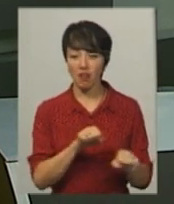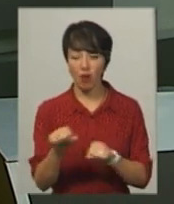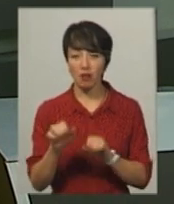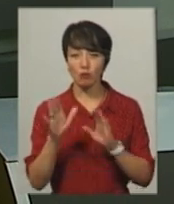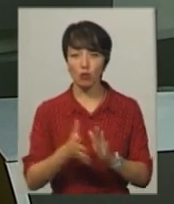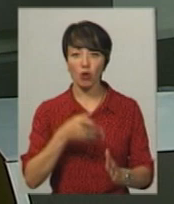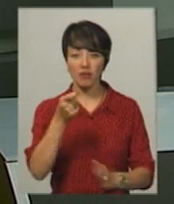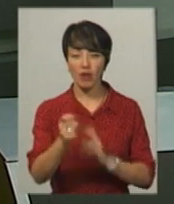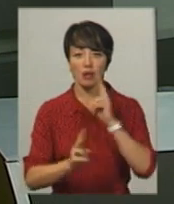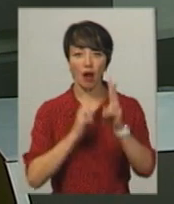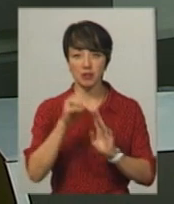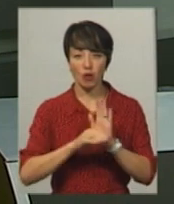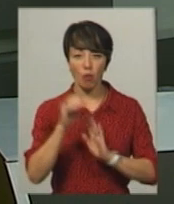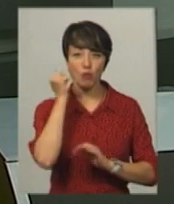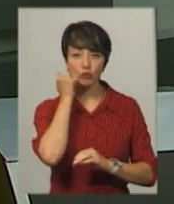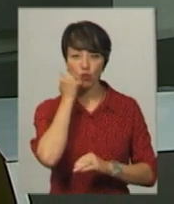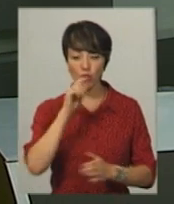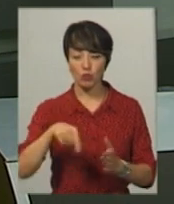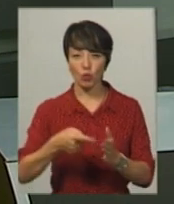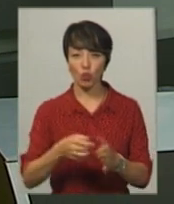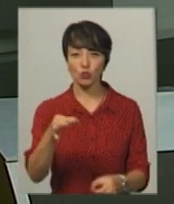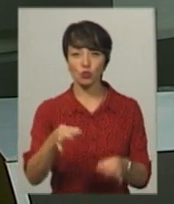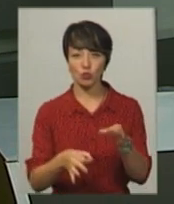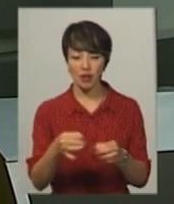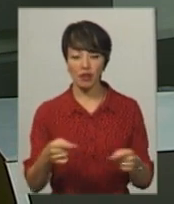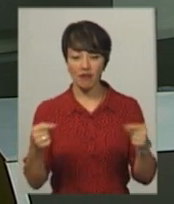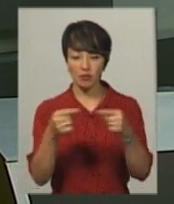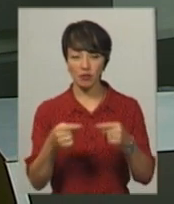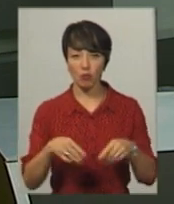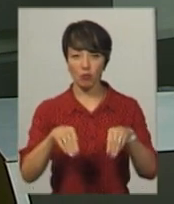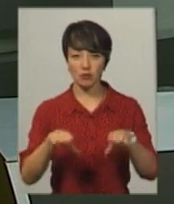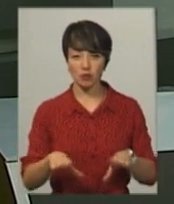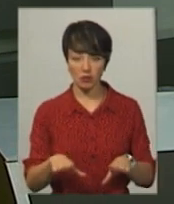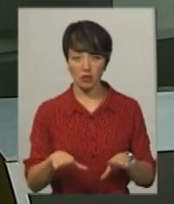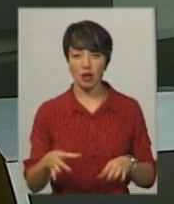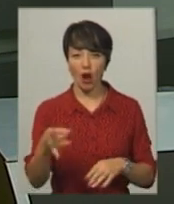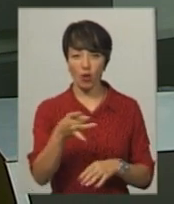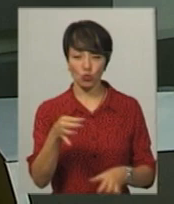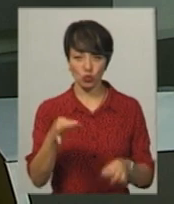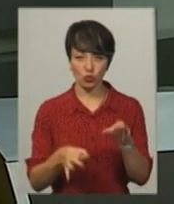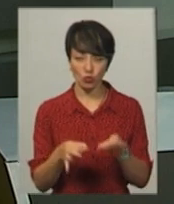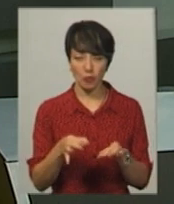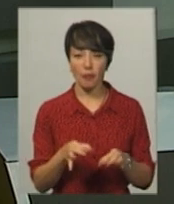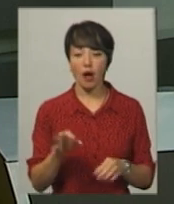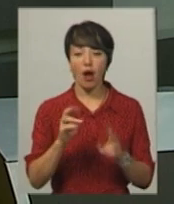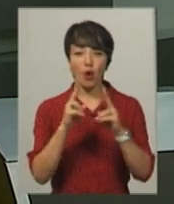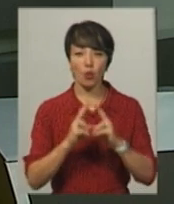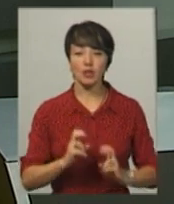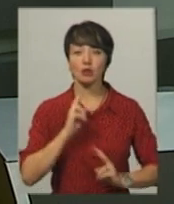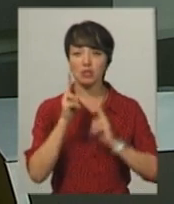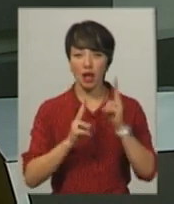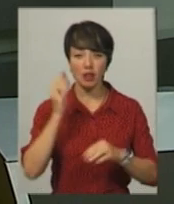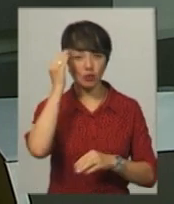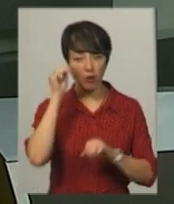подавати апеляційні скарги до Московського міського суду на відповідні постанови Лефортовського районного суду. Щодо розгляду скарг, то, на